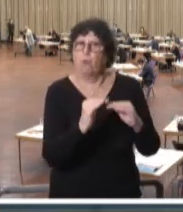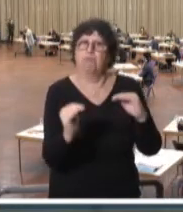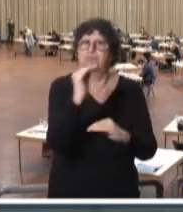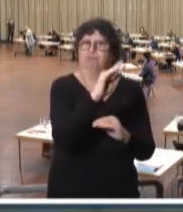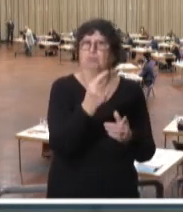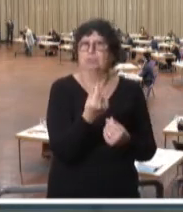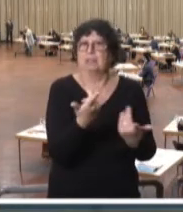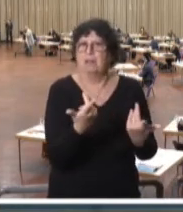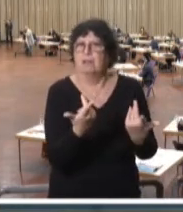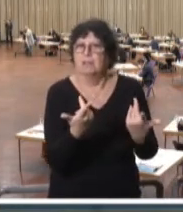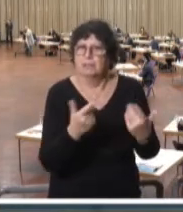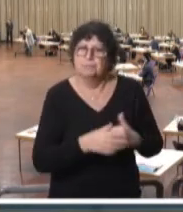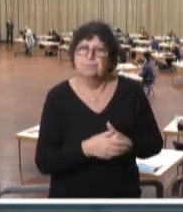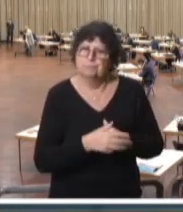Gebührenzahler